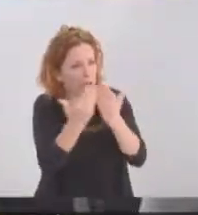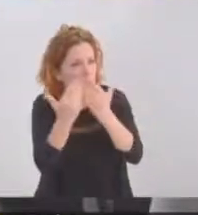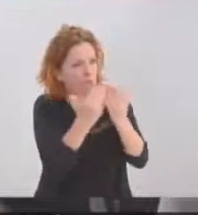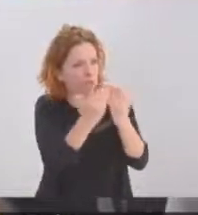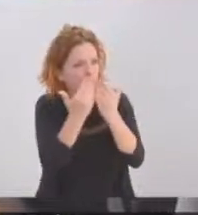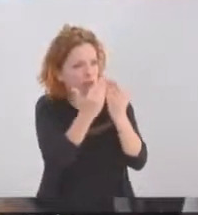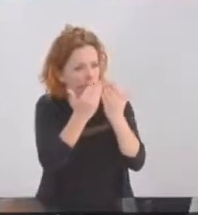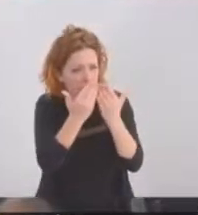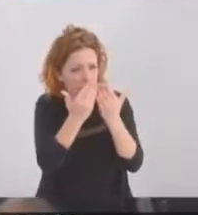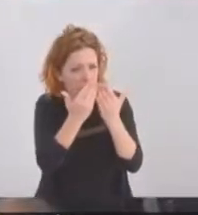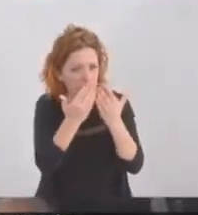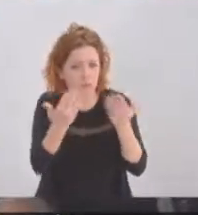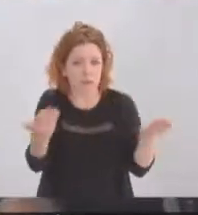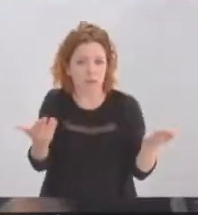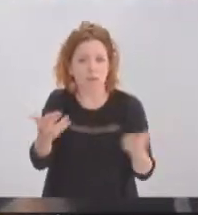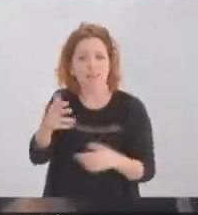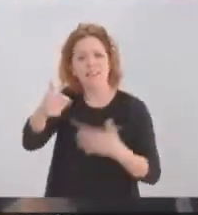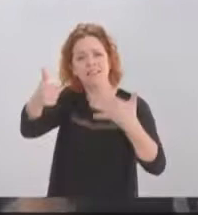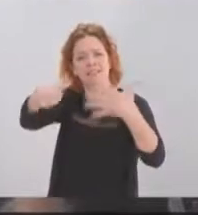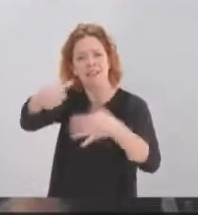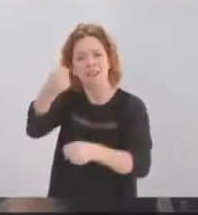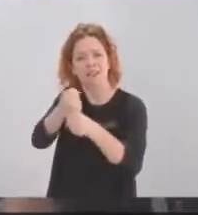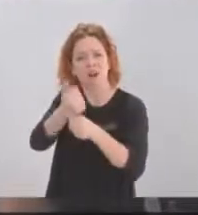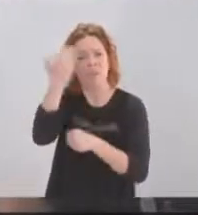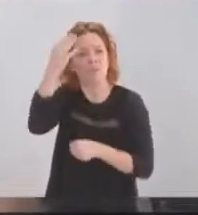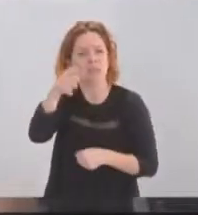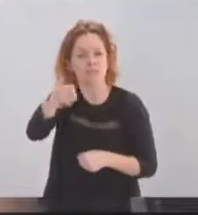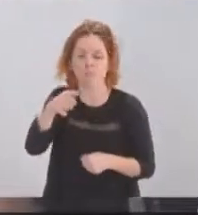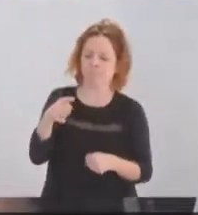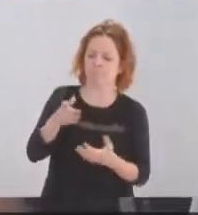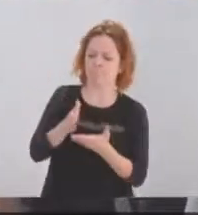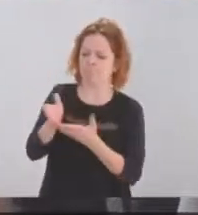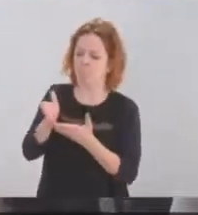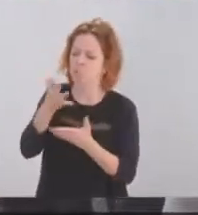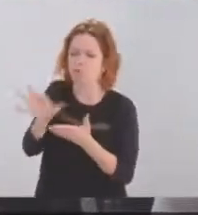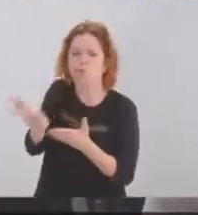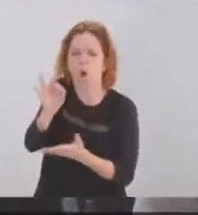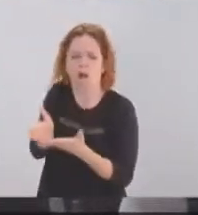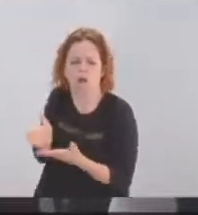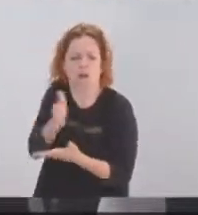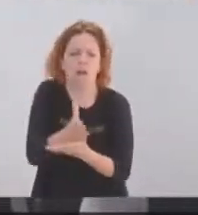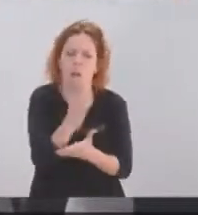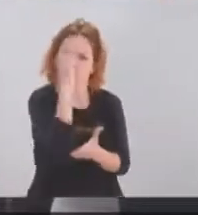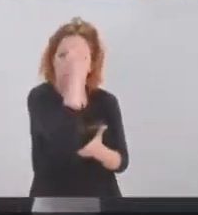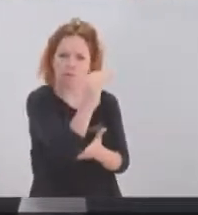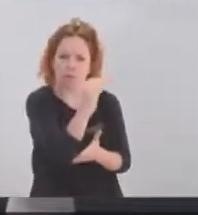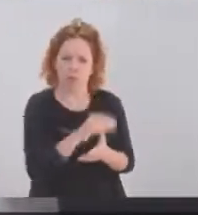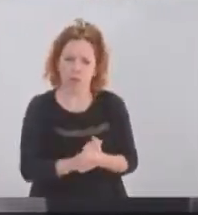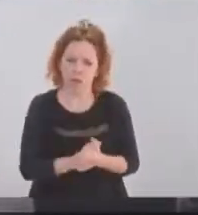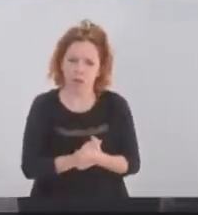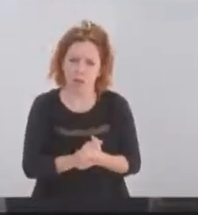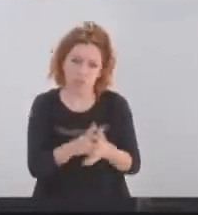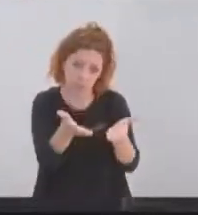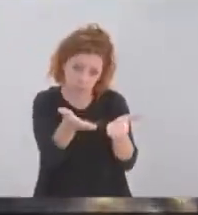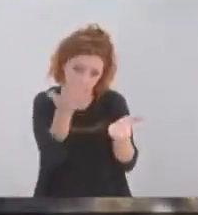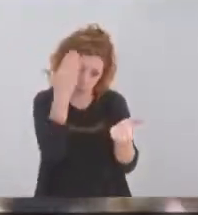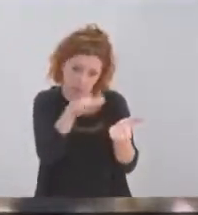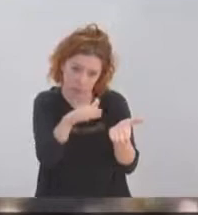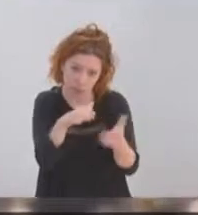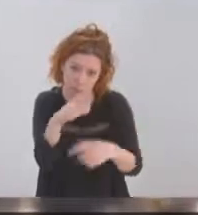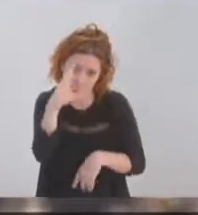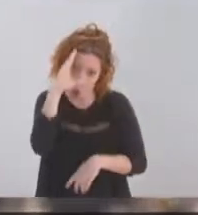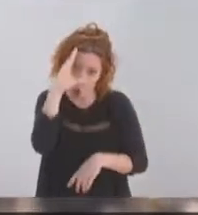si vous faites le choix de la voie professionnelle, dans laquelle, comme vous le savez, on finit à des